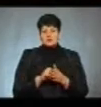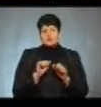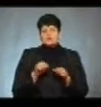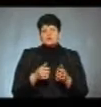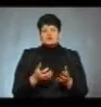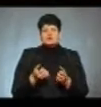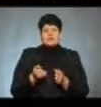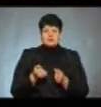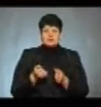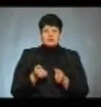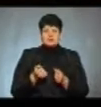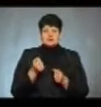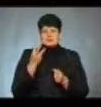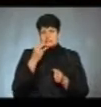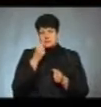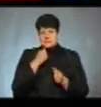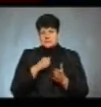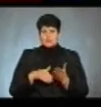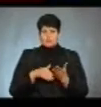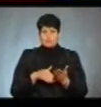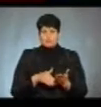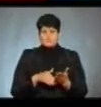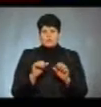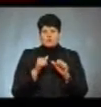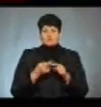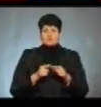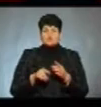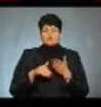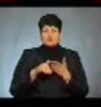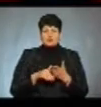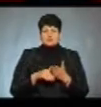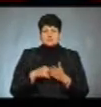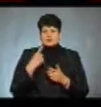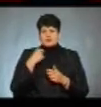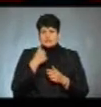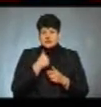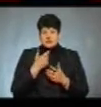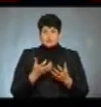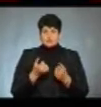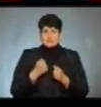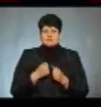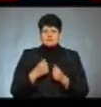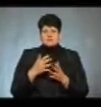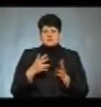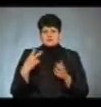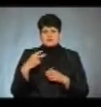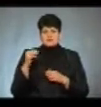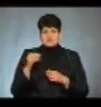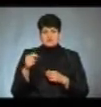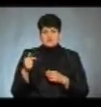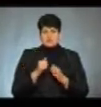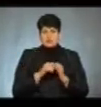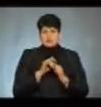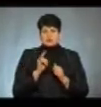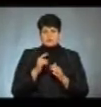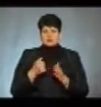можливість отримати за 3 місяці допомогу. Оформивши цю допомогу, за рік багатодітна родина отримує понад 20 тисяч гривень на кожну